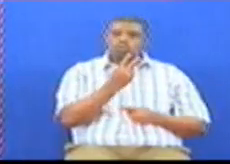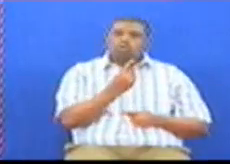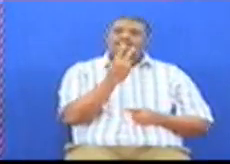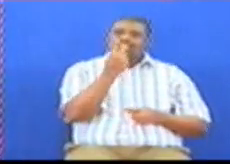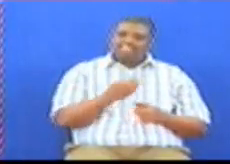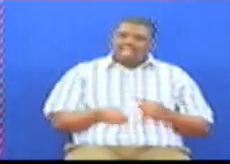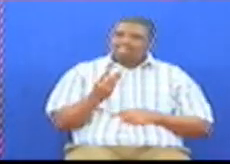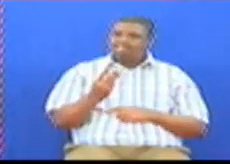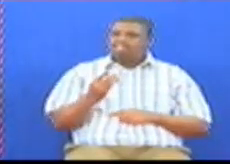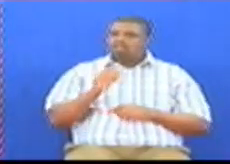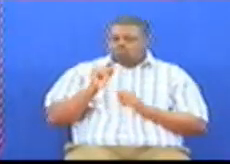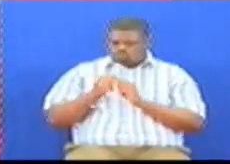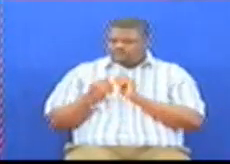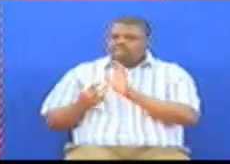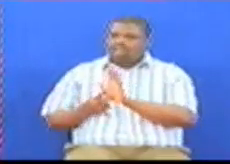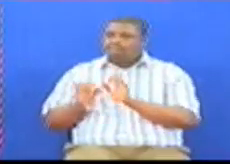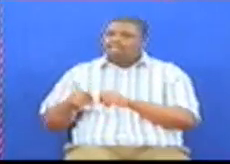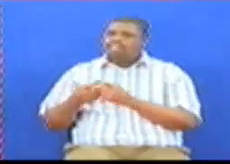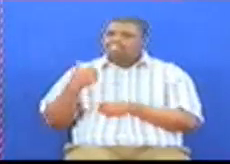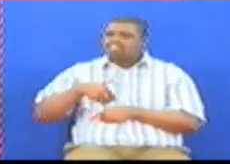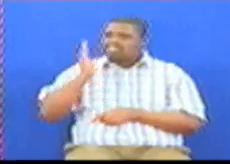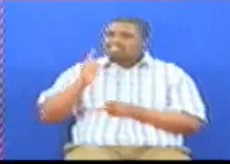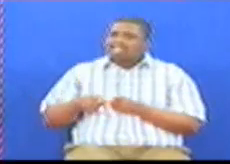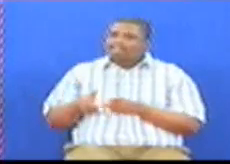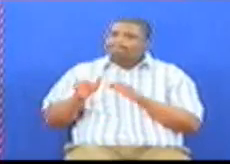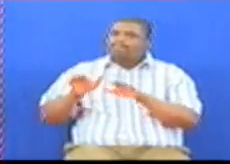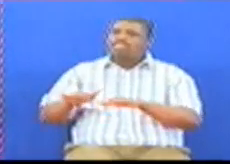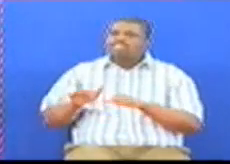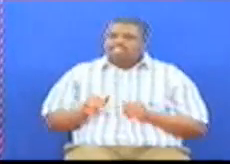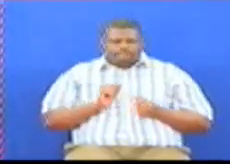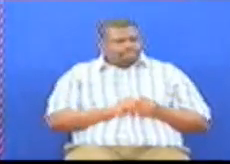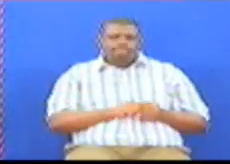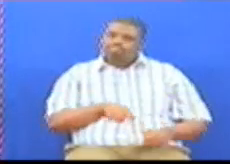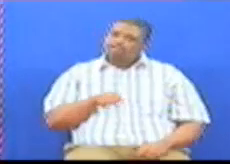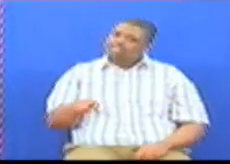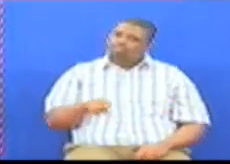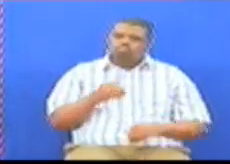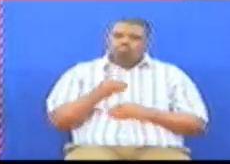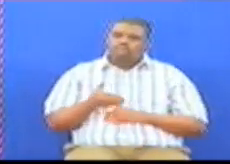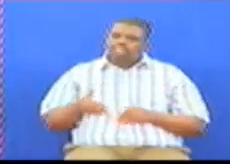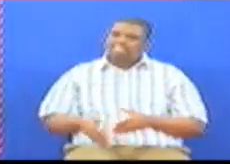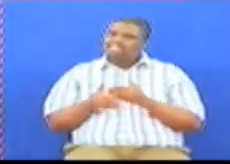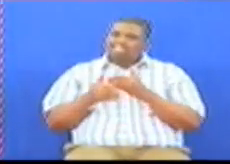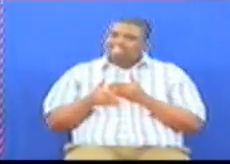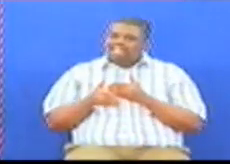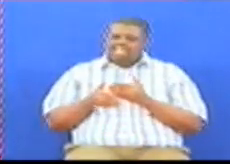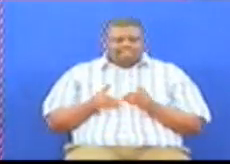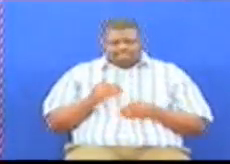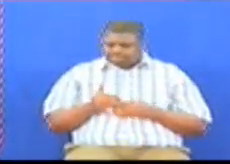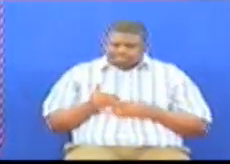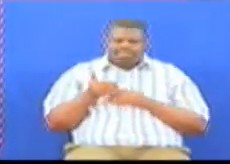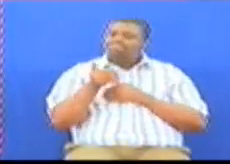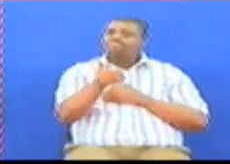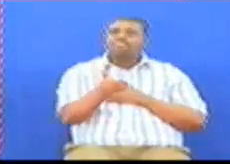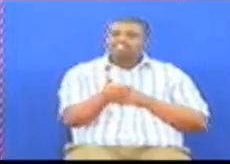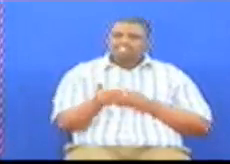madiwani 17. Lakini serikali inabariki haya mambo ya impunity, tunajenga presidency ambayo siku za future